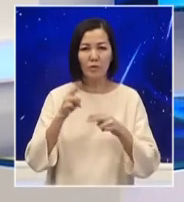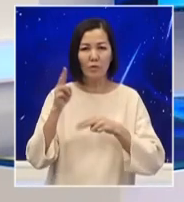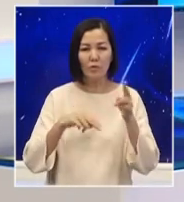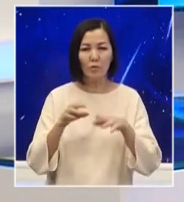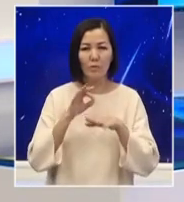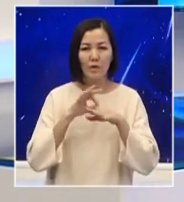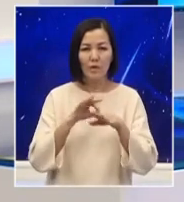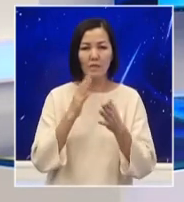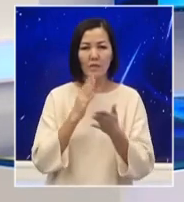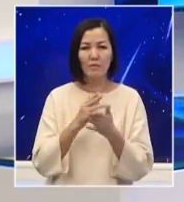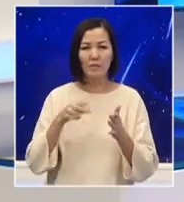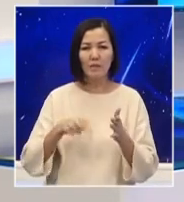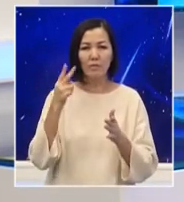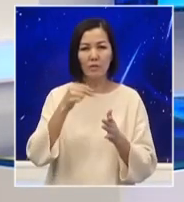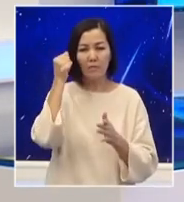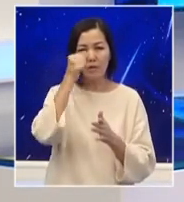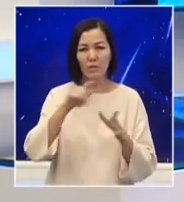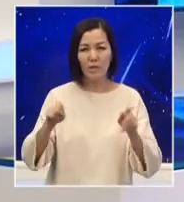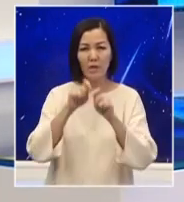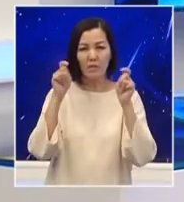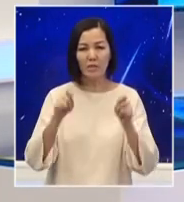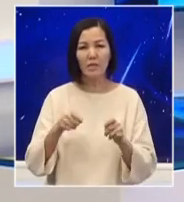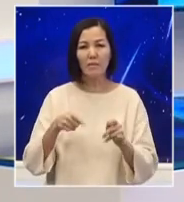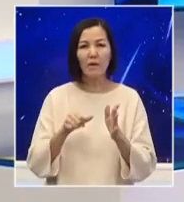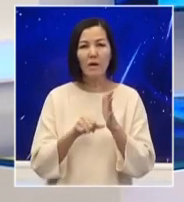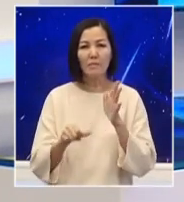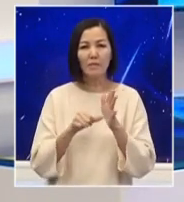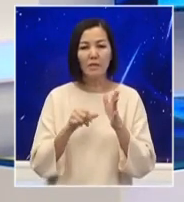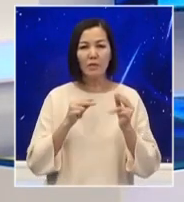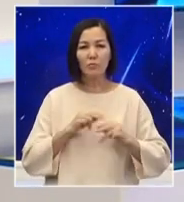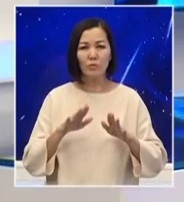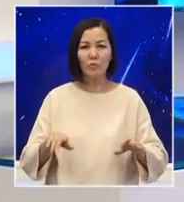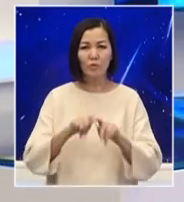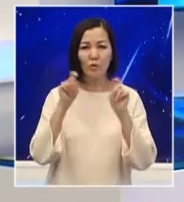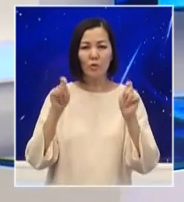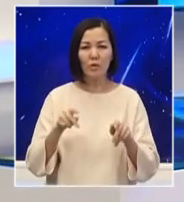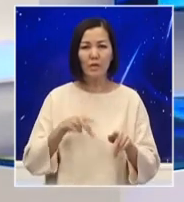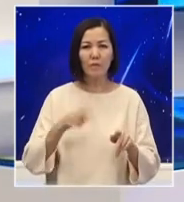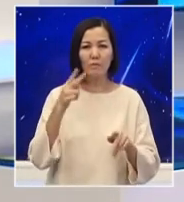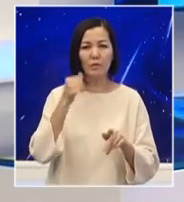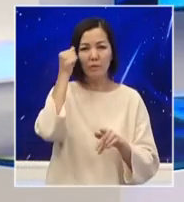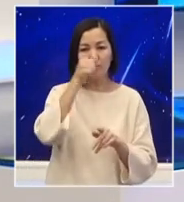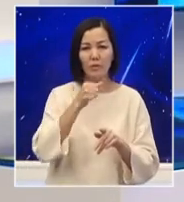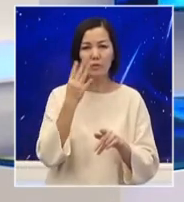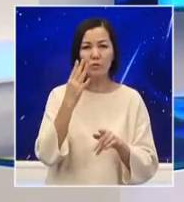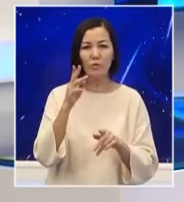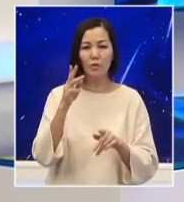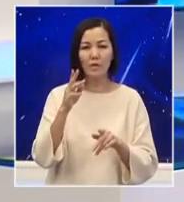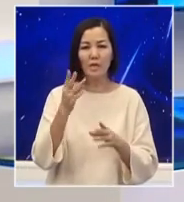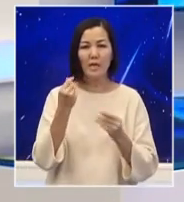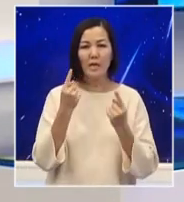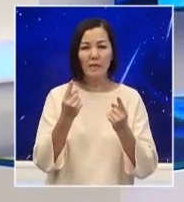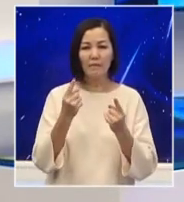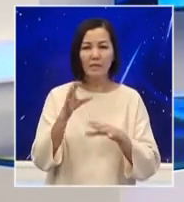жатыр. 2022 жылы қолданысқа беріледі. 1066 жұмыс орны құрылады. Ал 2021 жылы 4